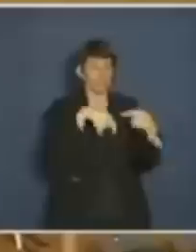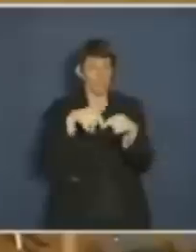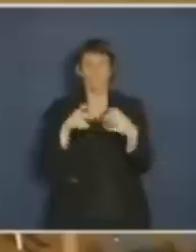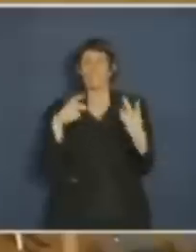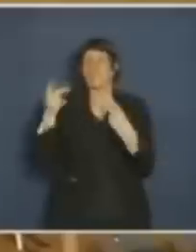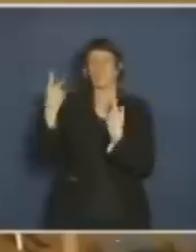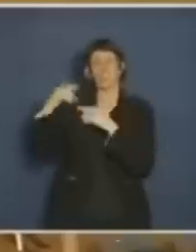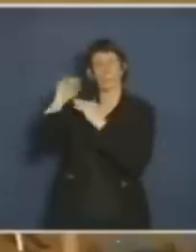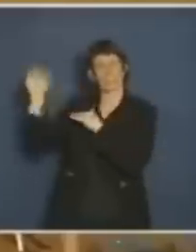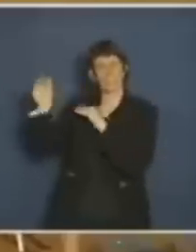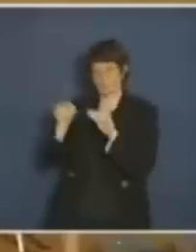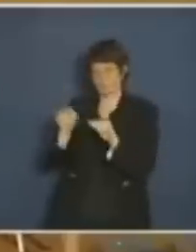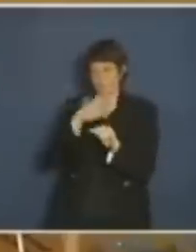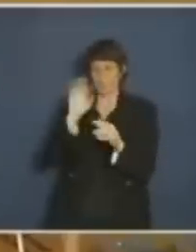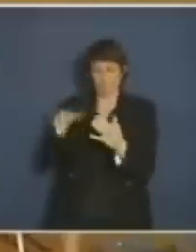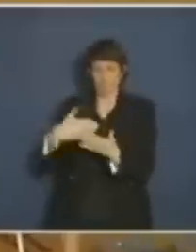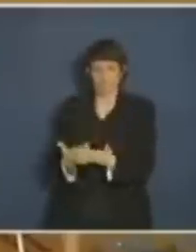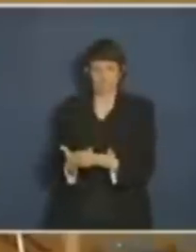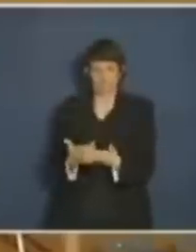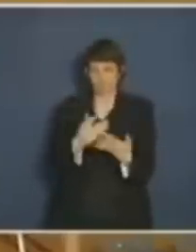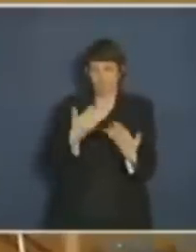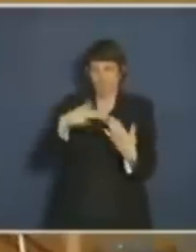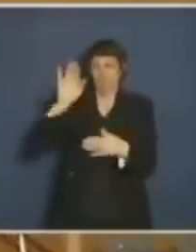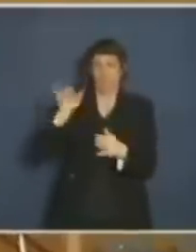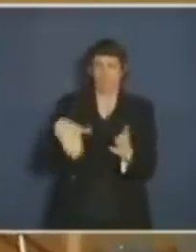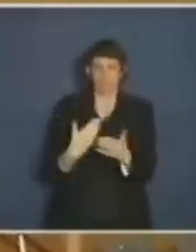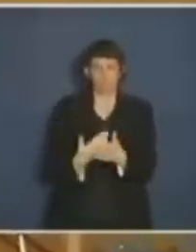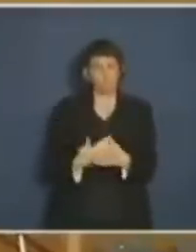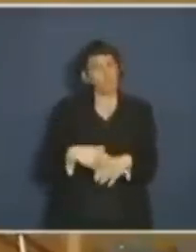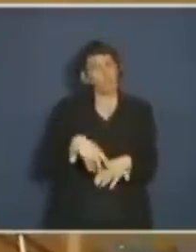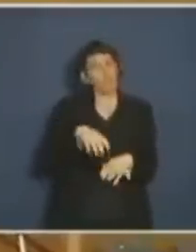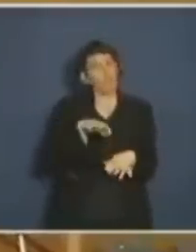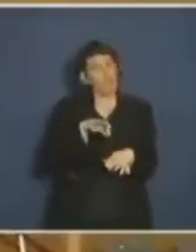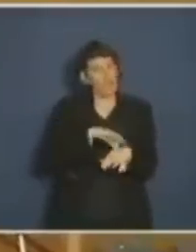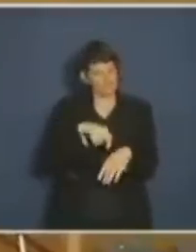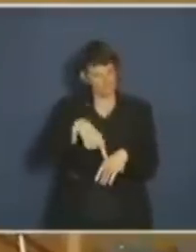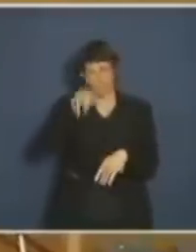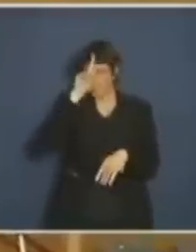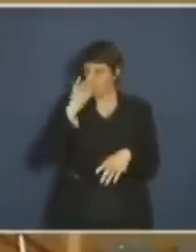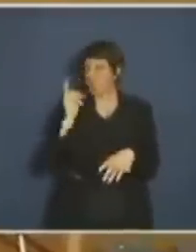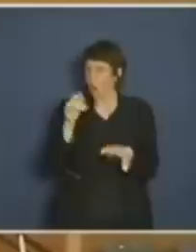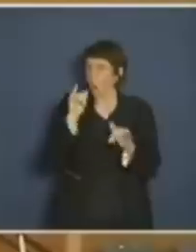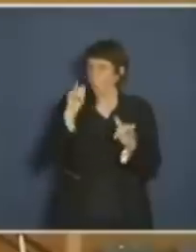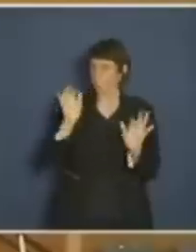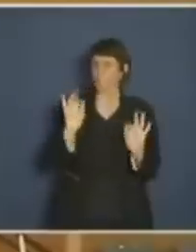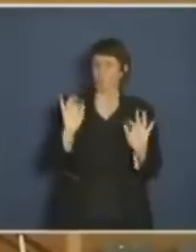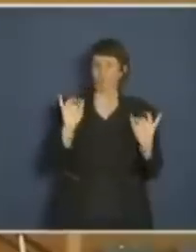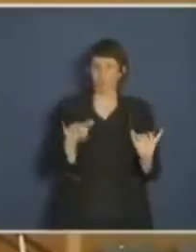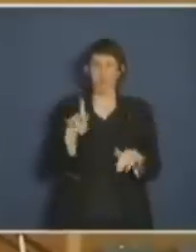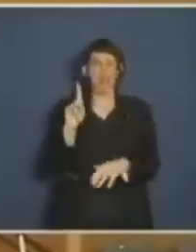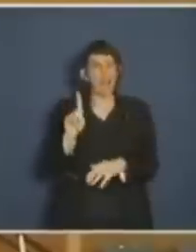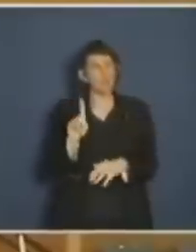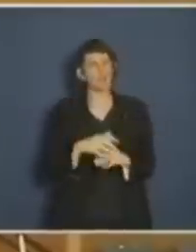anderen Ländern zum Beispiel. Die deutschen Ärzte haben auch einen guten Ruf. Allerdings, wenn sie